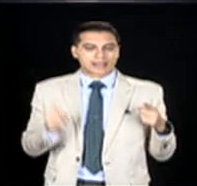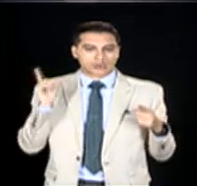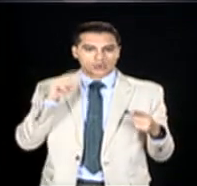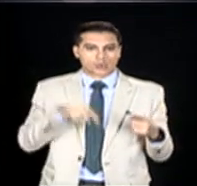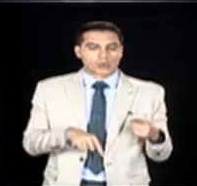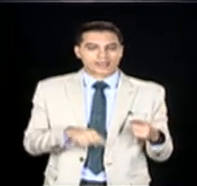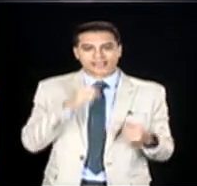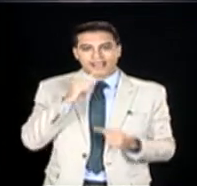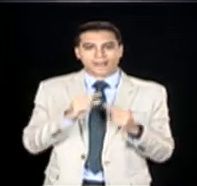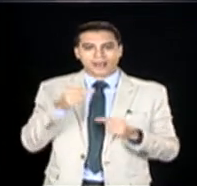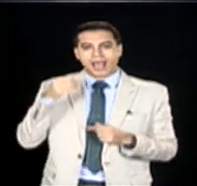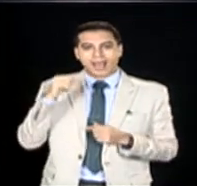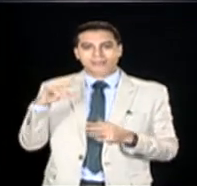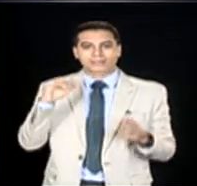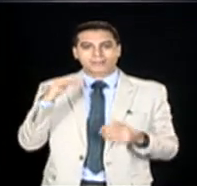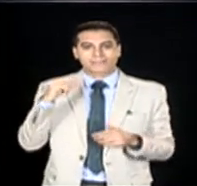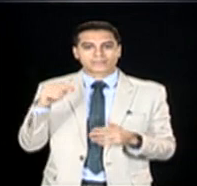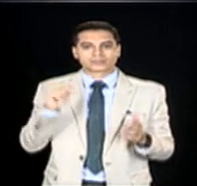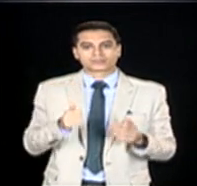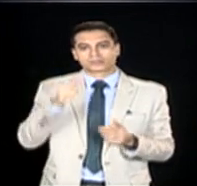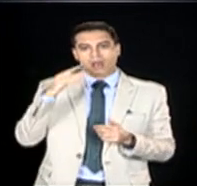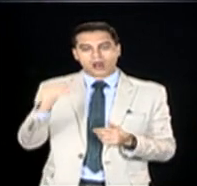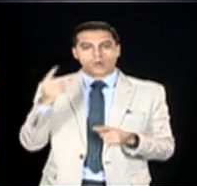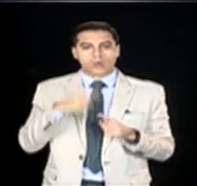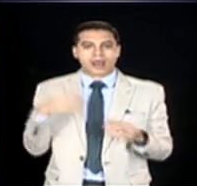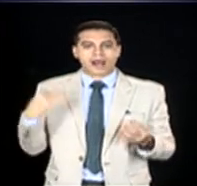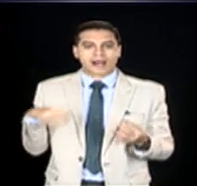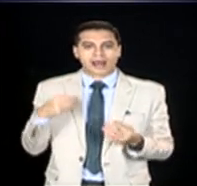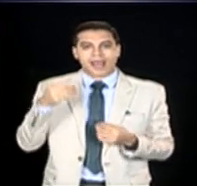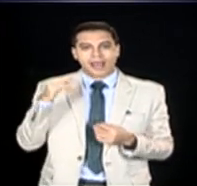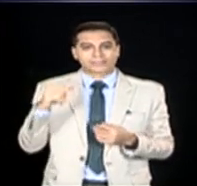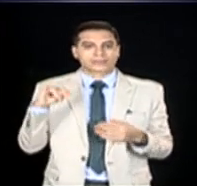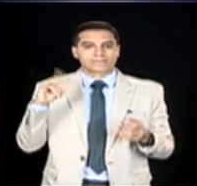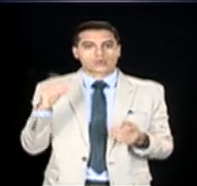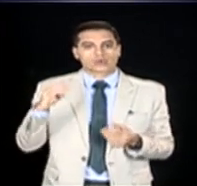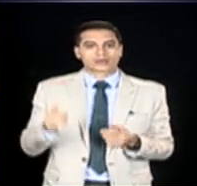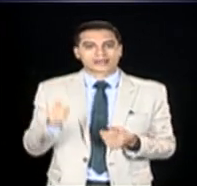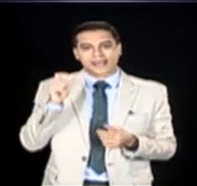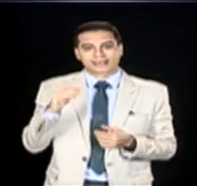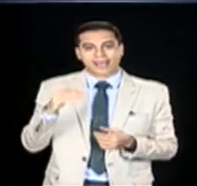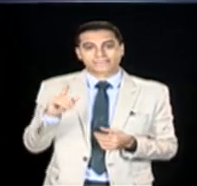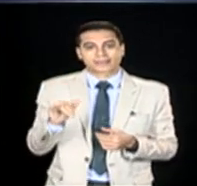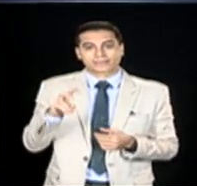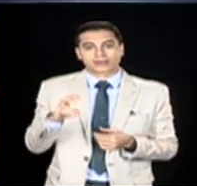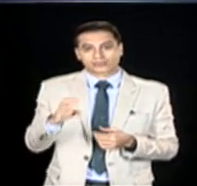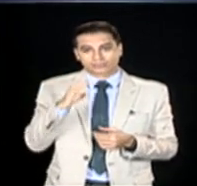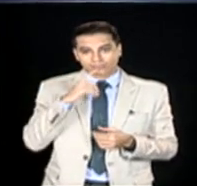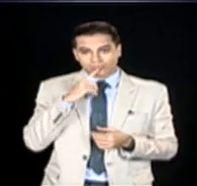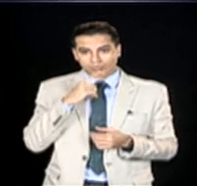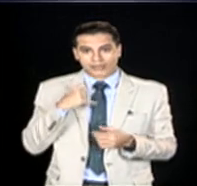كلمات أحمد محمد صالح وألحان أحمد مرجان. حبيبة اليمن.